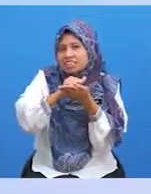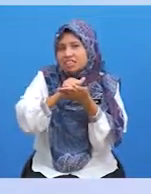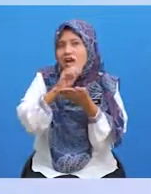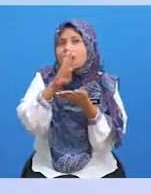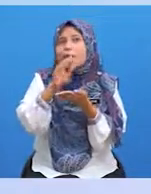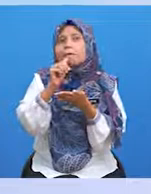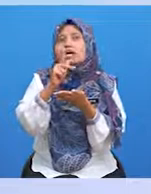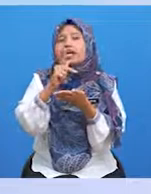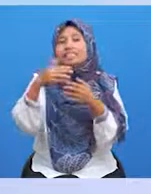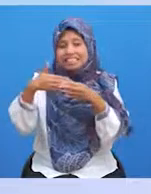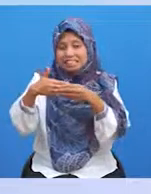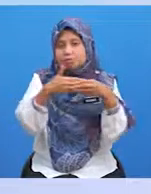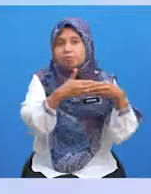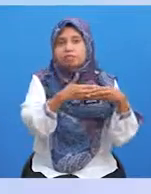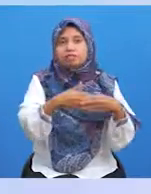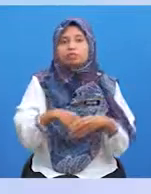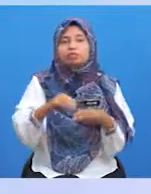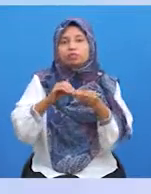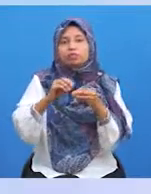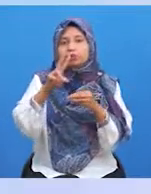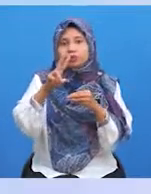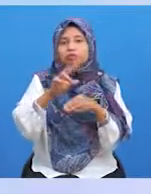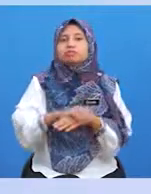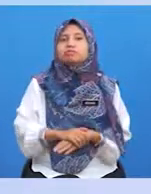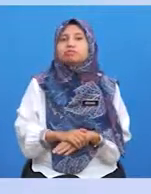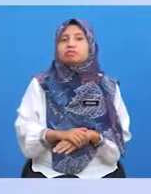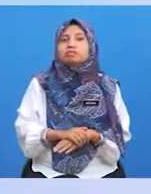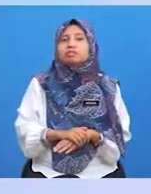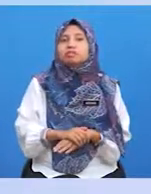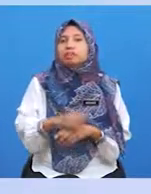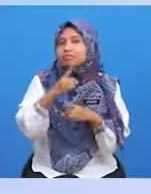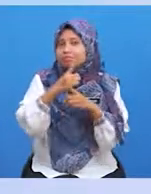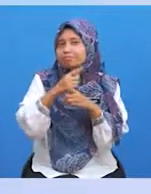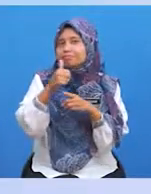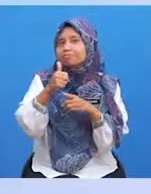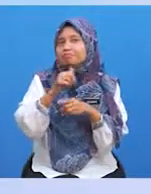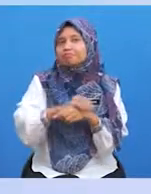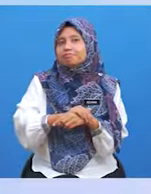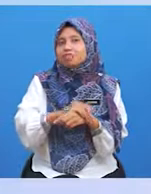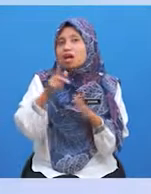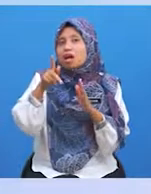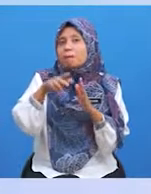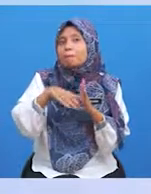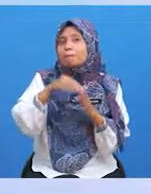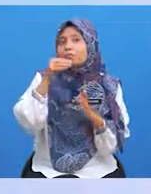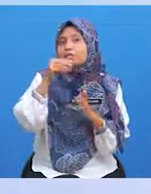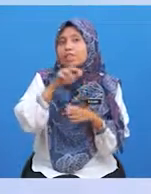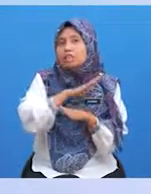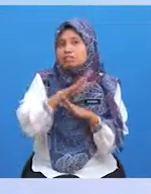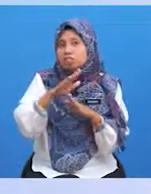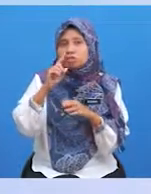kepimpinan. Seterusnya, ya, betul. Pembelajaran